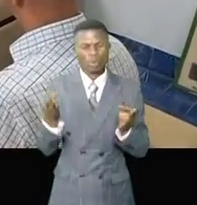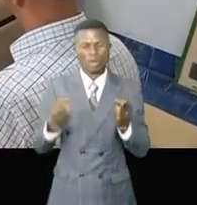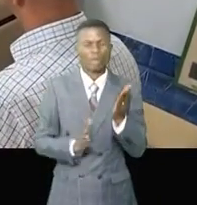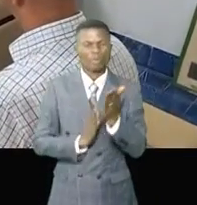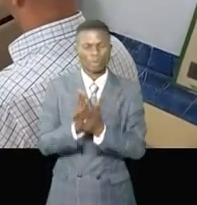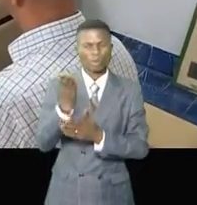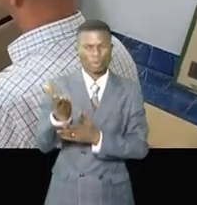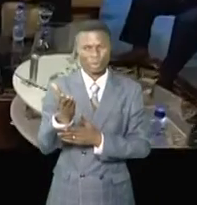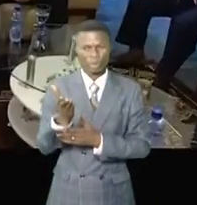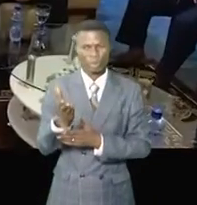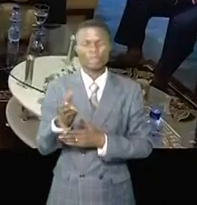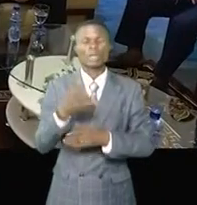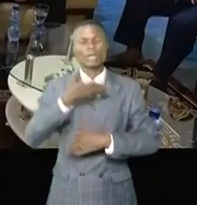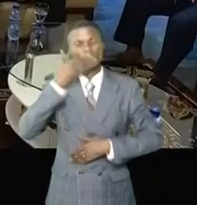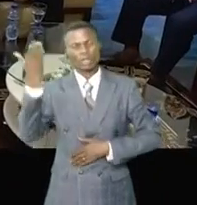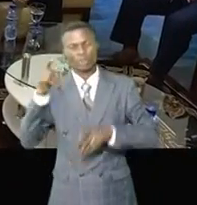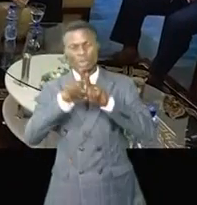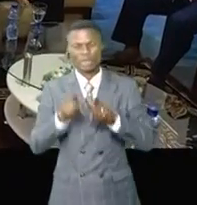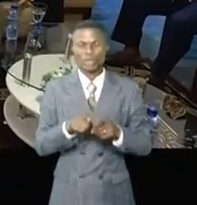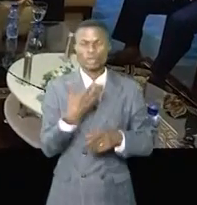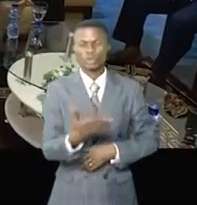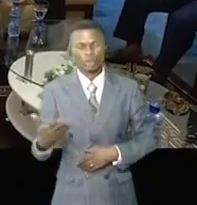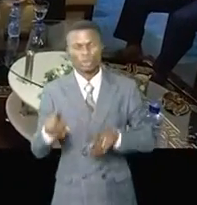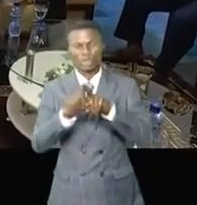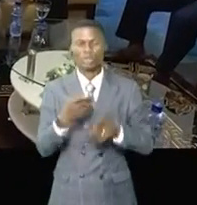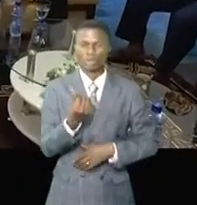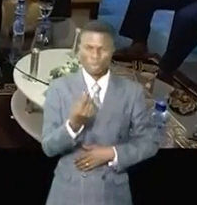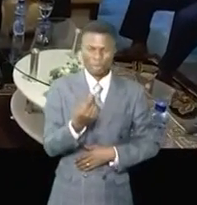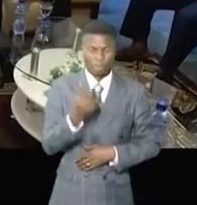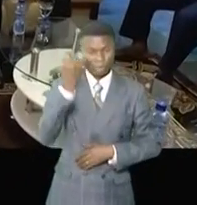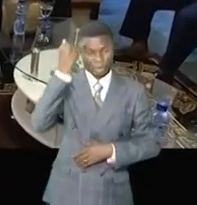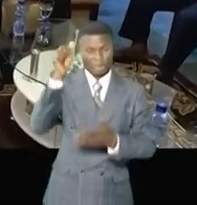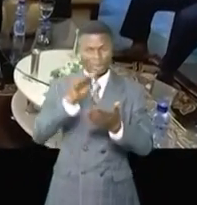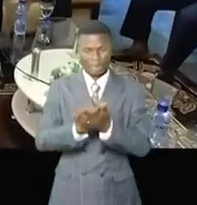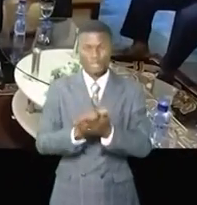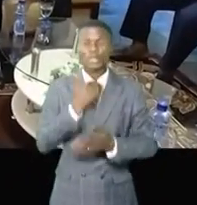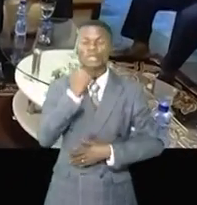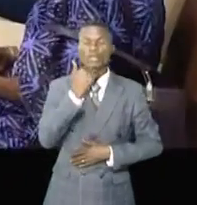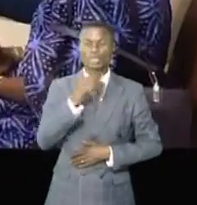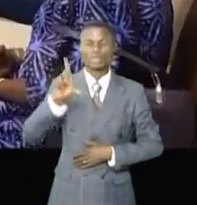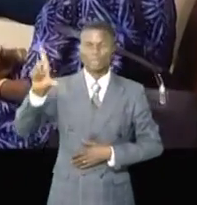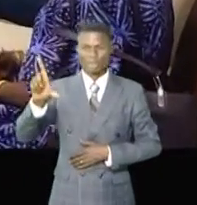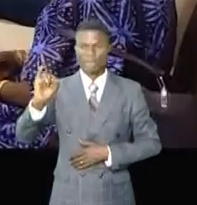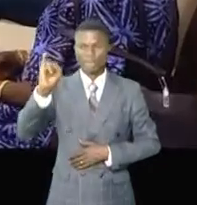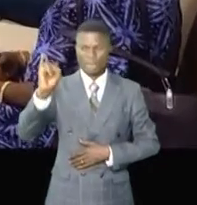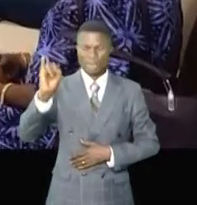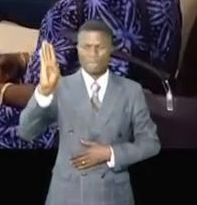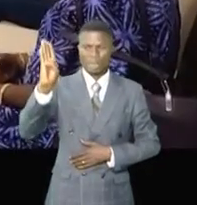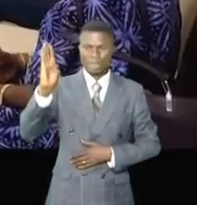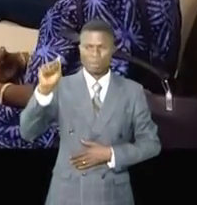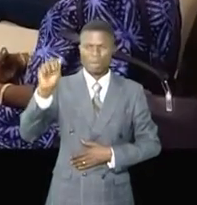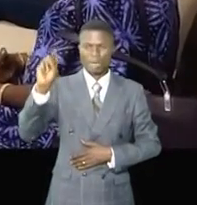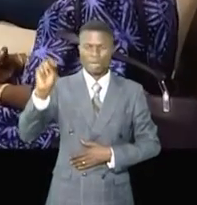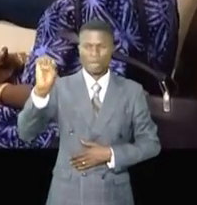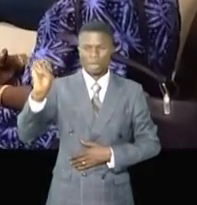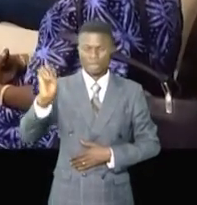spirituel que matériel ou financier. C'est dans cette perspective, l'homme d'affaires libanais Abed Achour, disposé